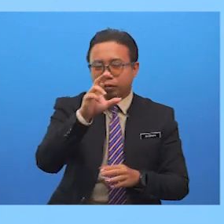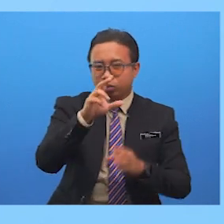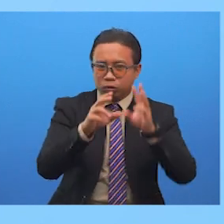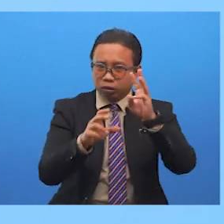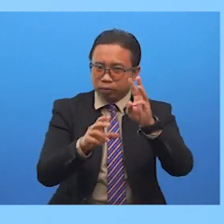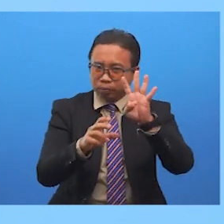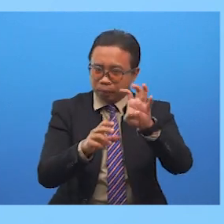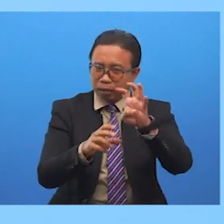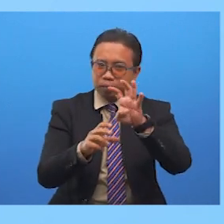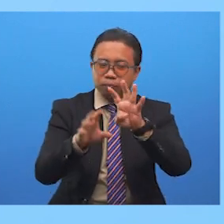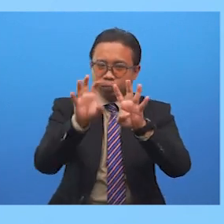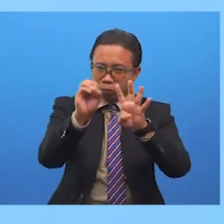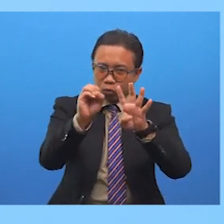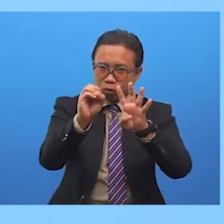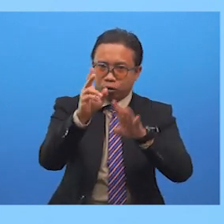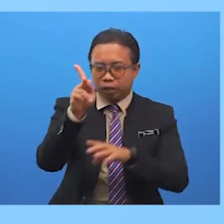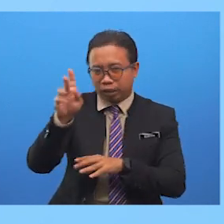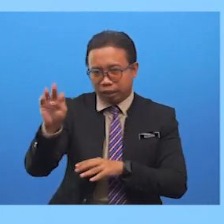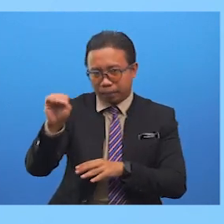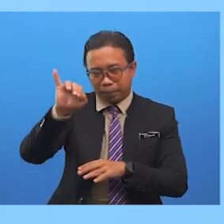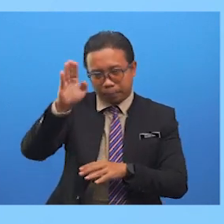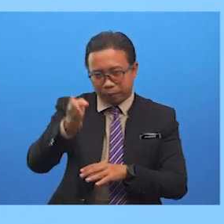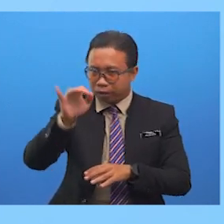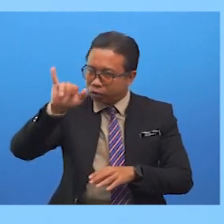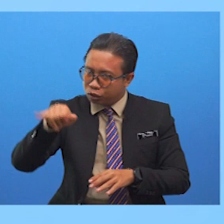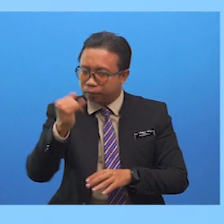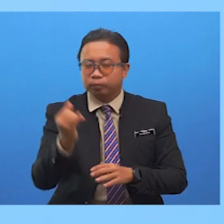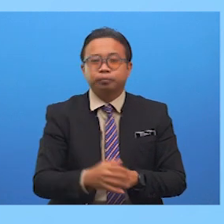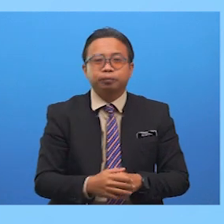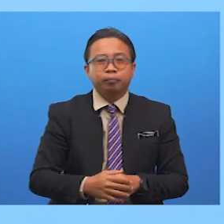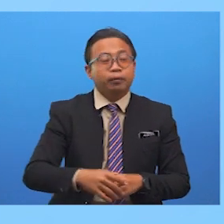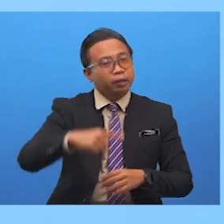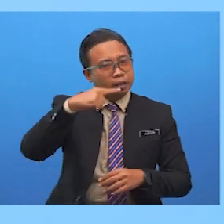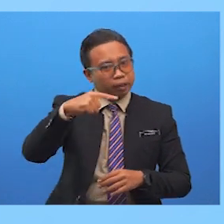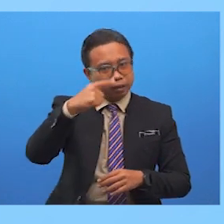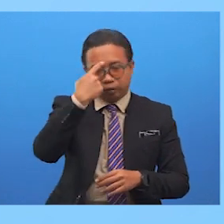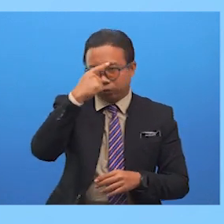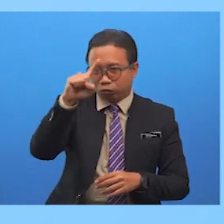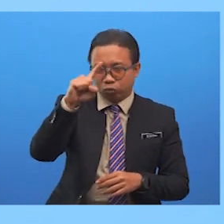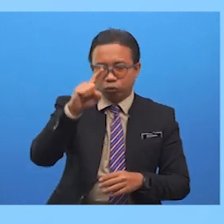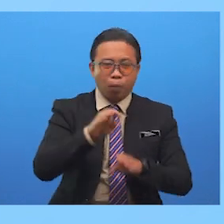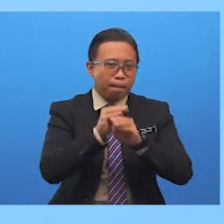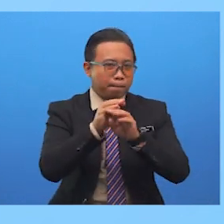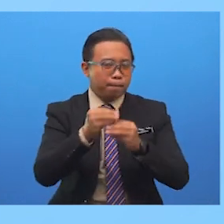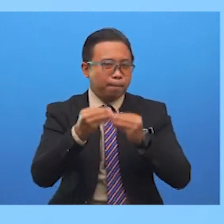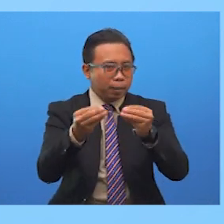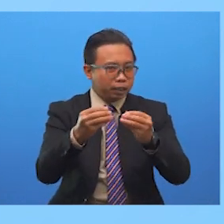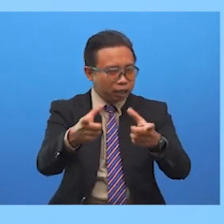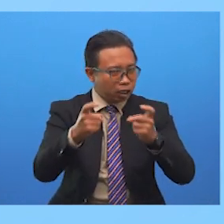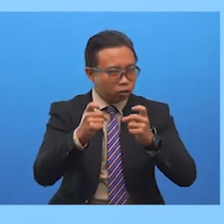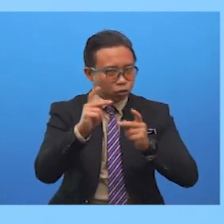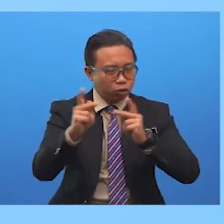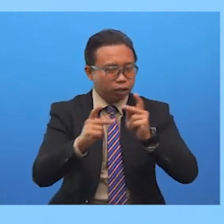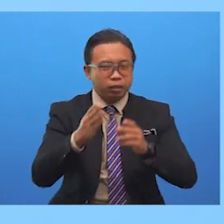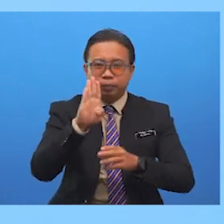adalah 40 kilometer per jam tanda negatif untuk pengiraan vagila Juke red